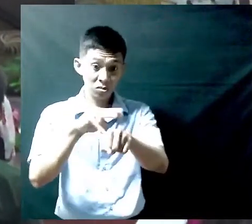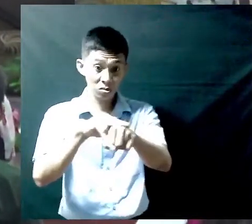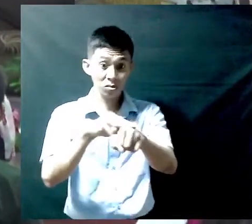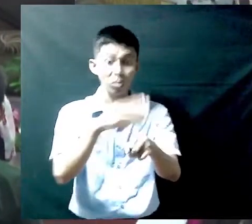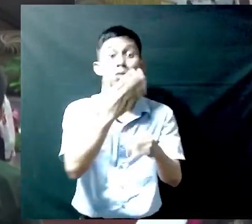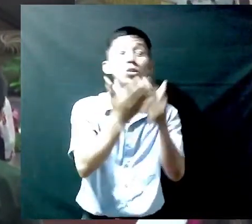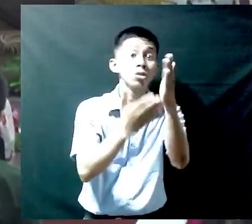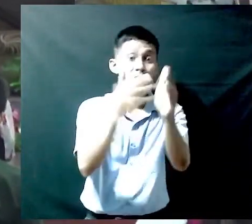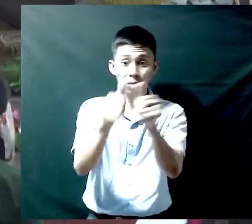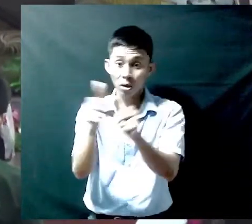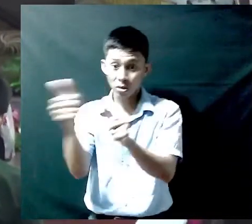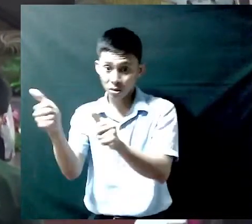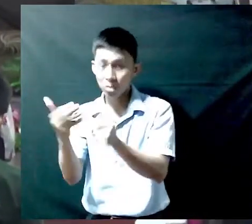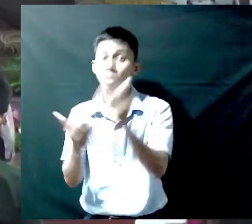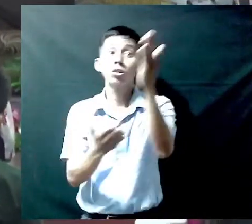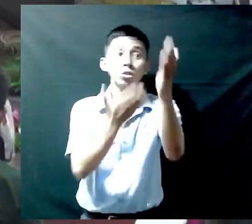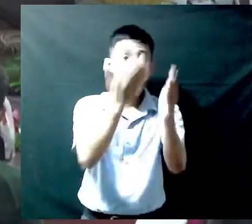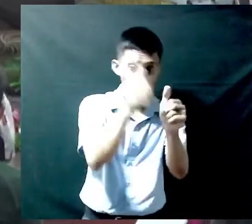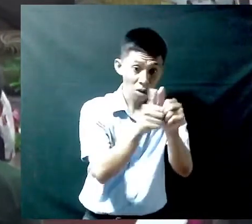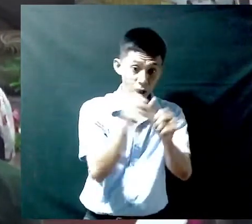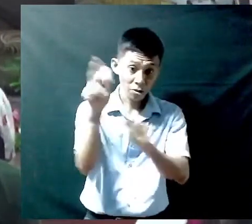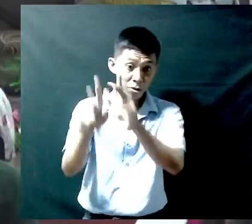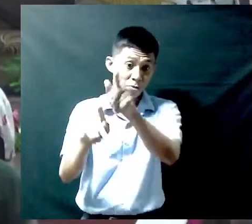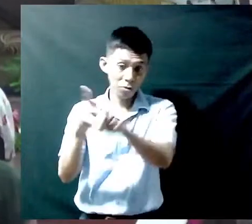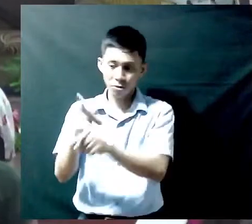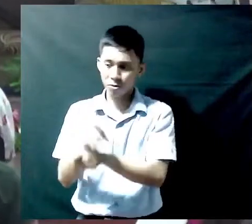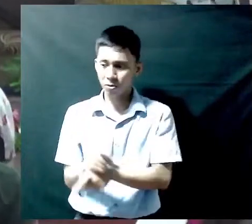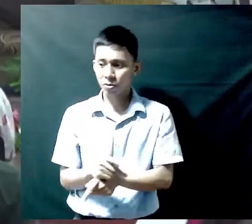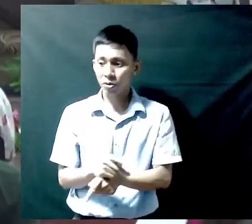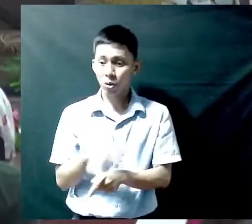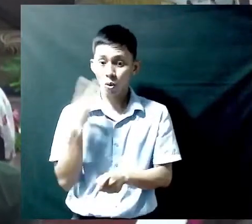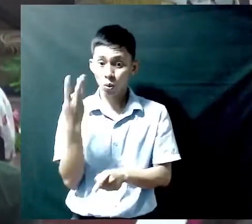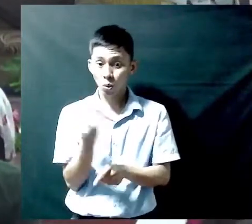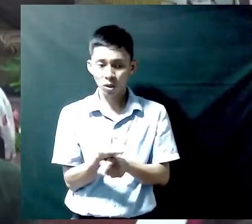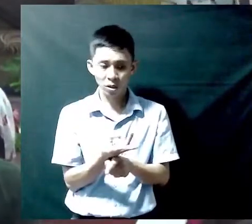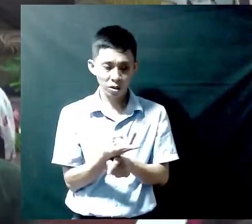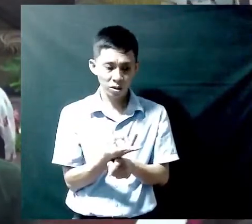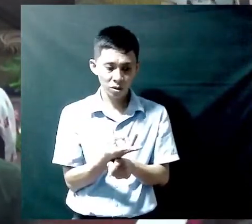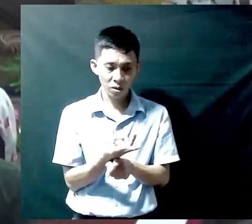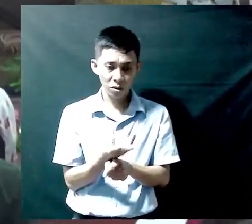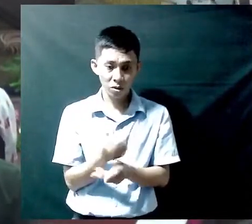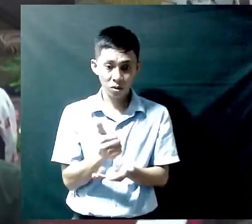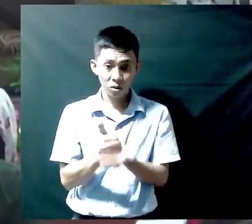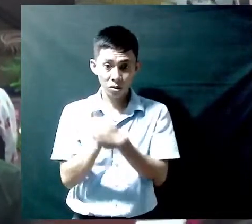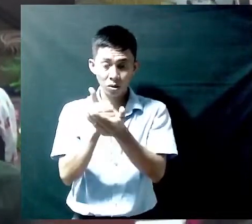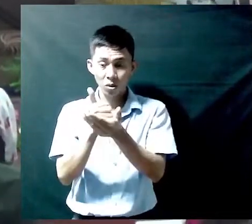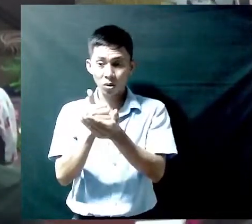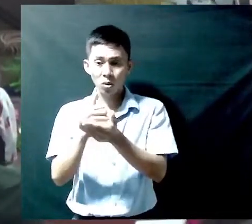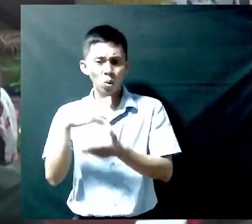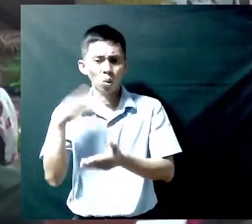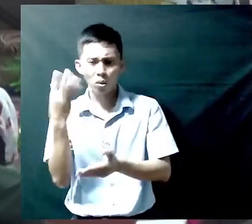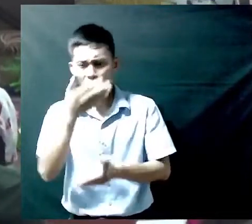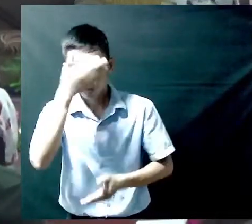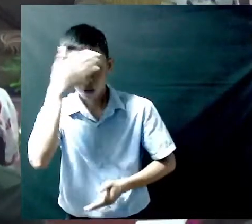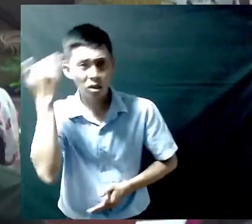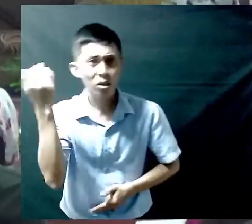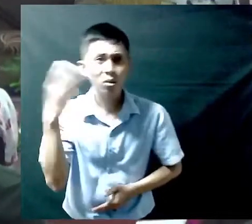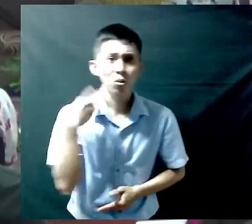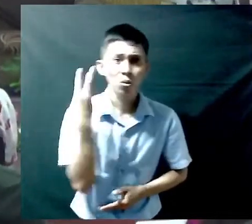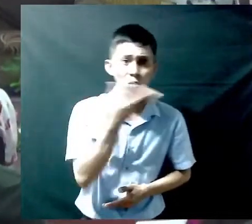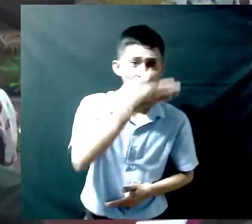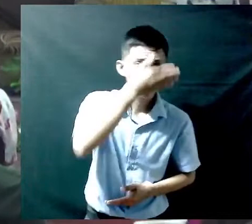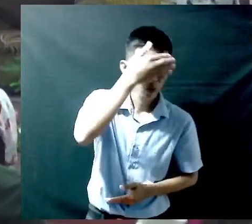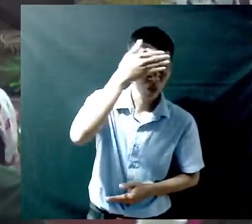yun. Ganun talaga yun. We need to get involved in ministering to other people. Nakalimutan natin ang sikreto. We can